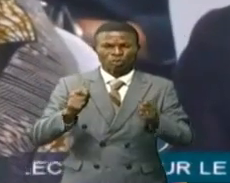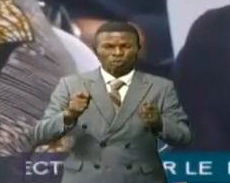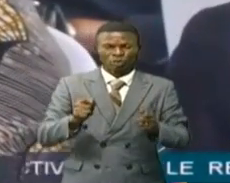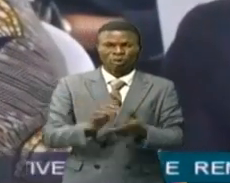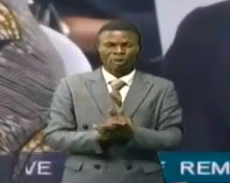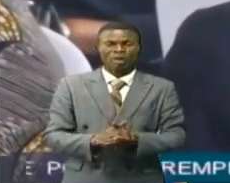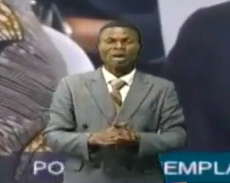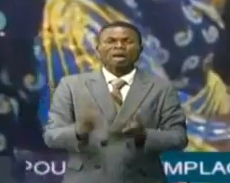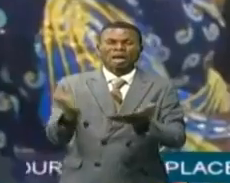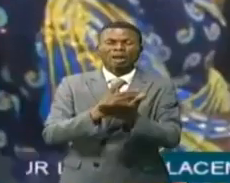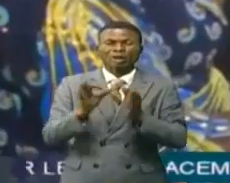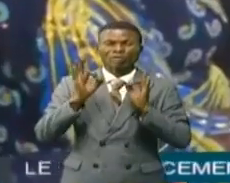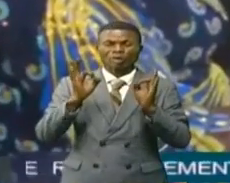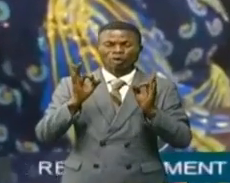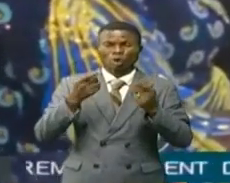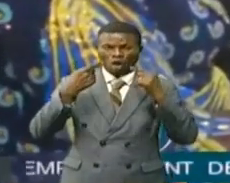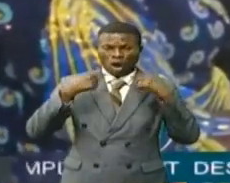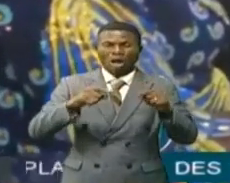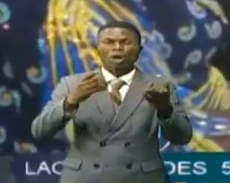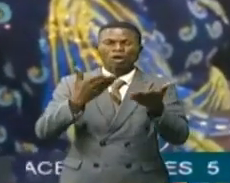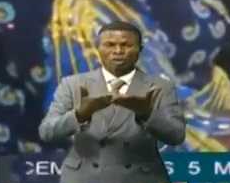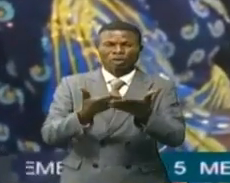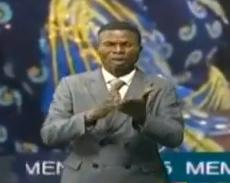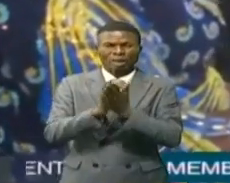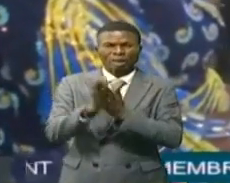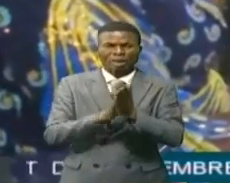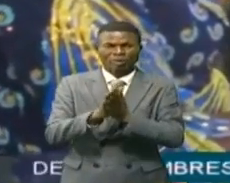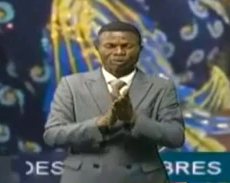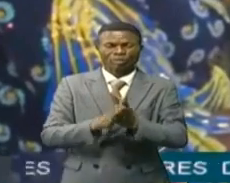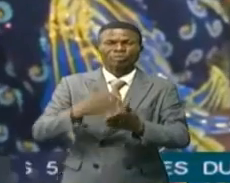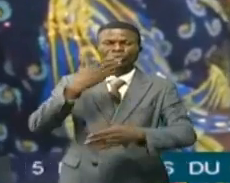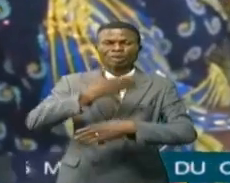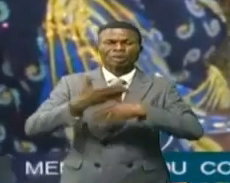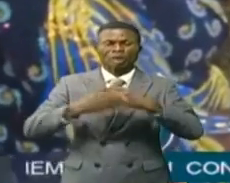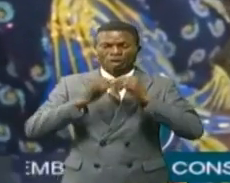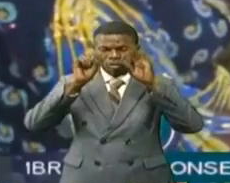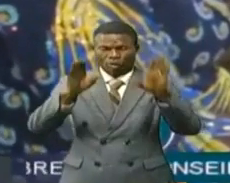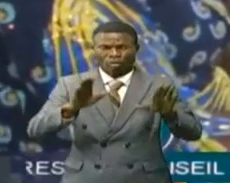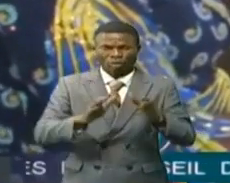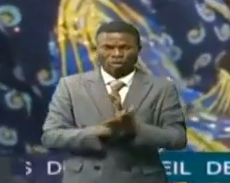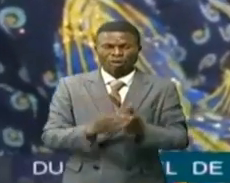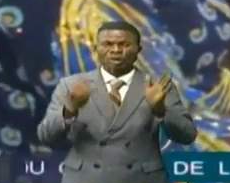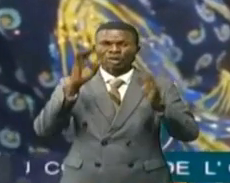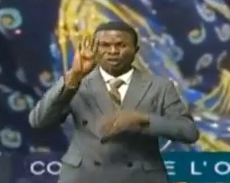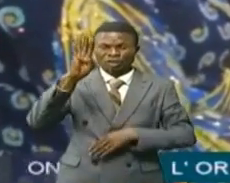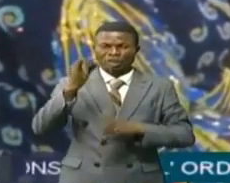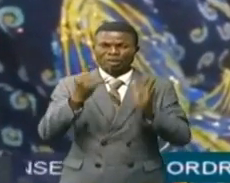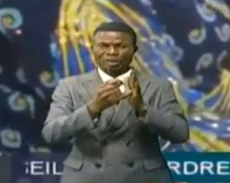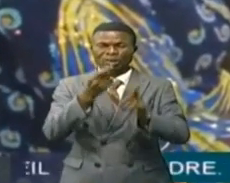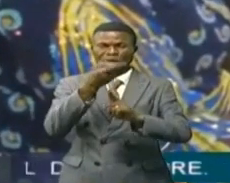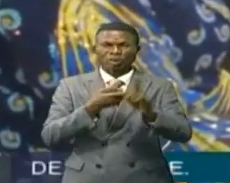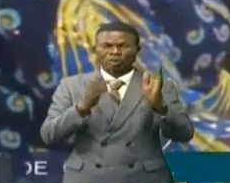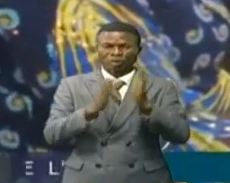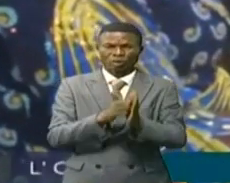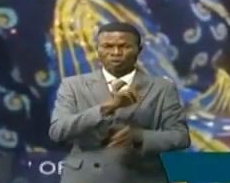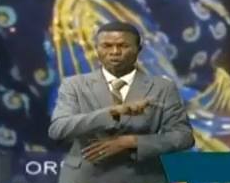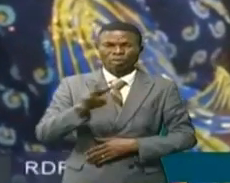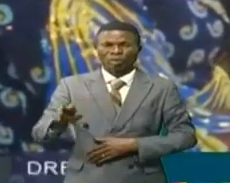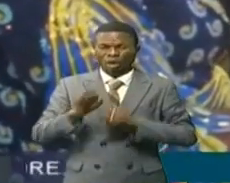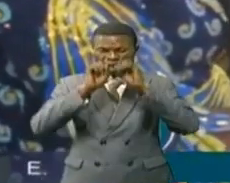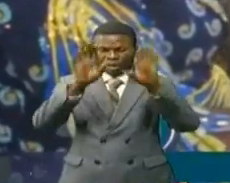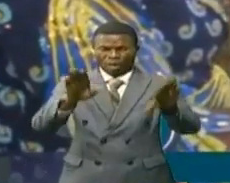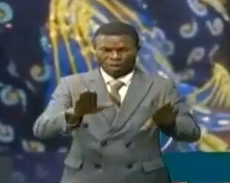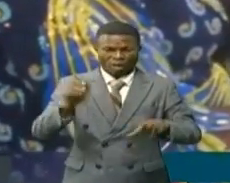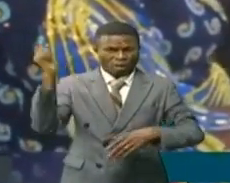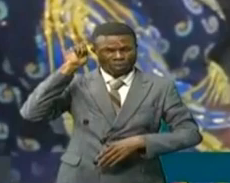nouvelle publication, Les Zéniths, a été portée sur le fonds baptismaux le jeudi 6 octobre 2022 avec la bénédiction du